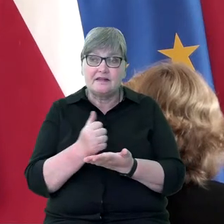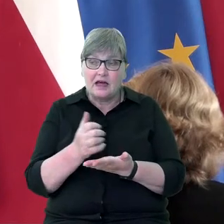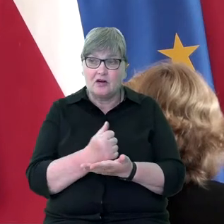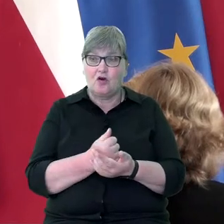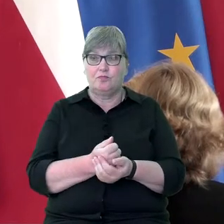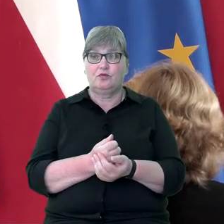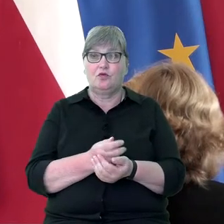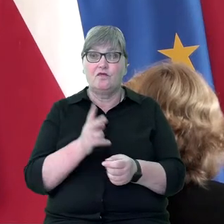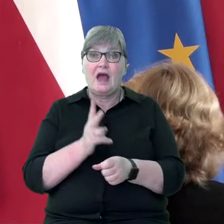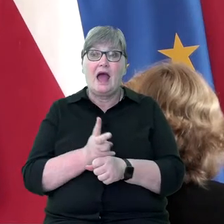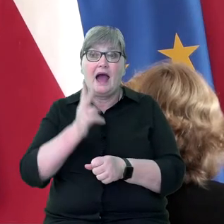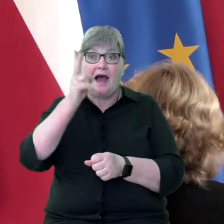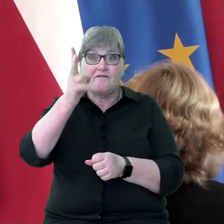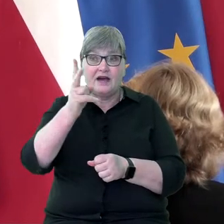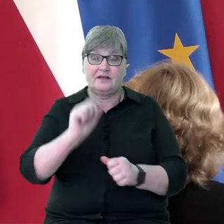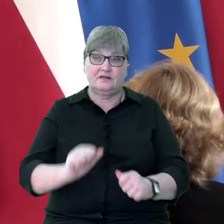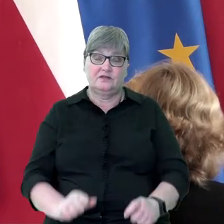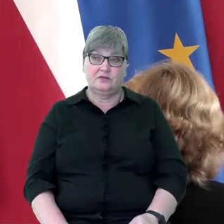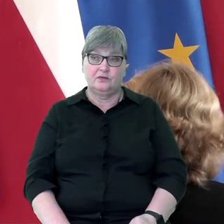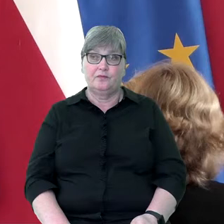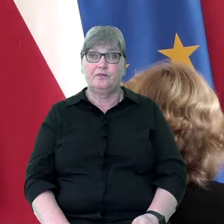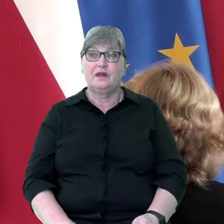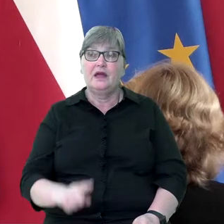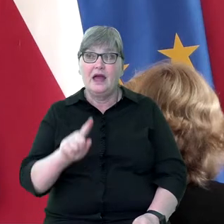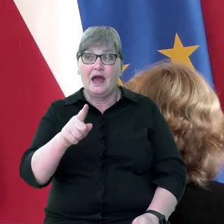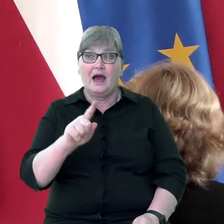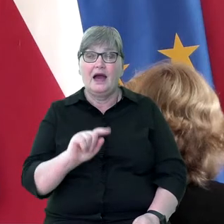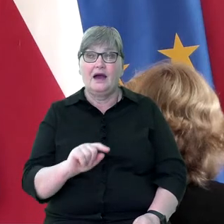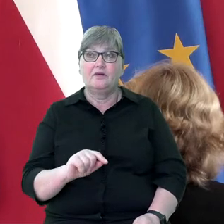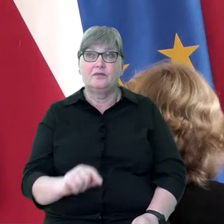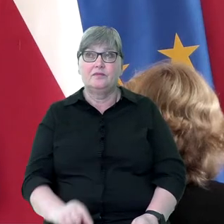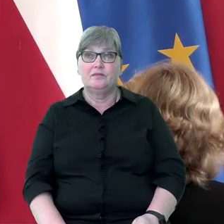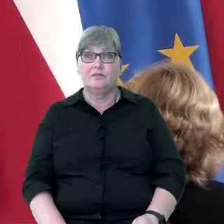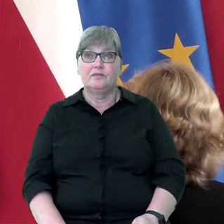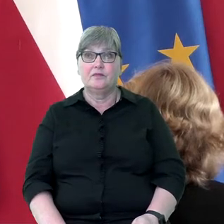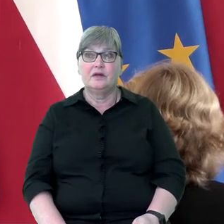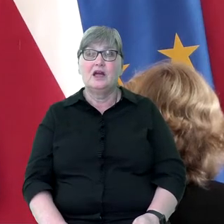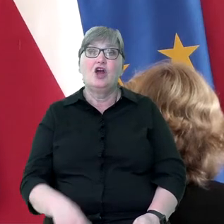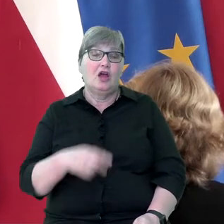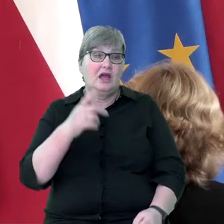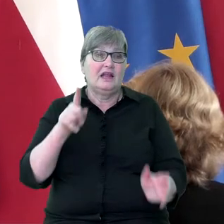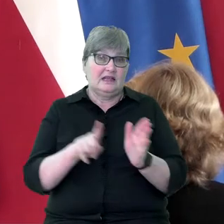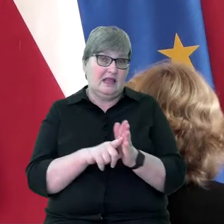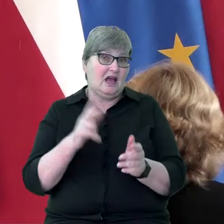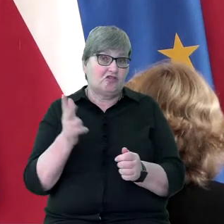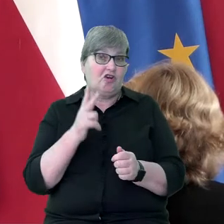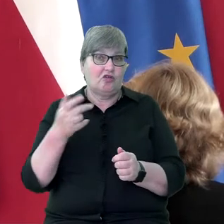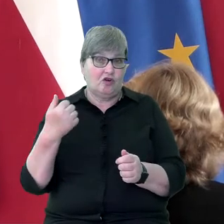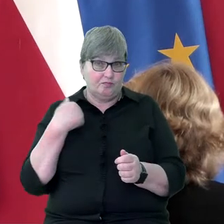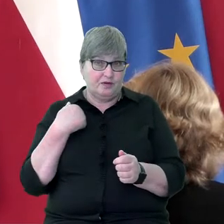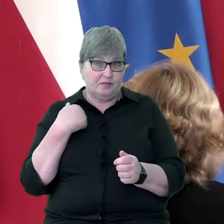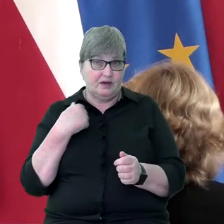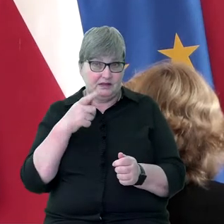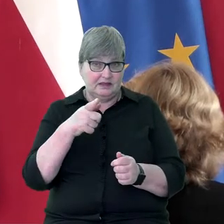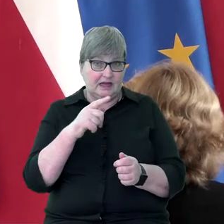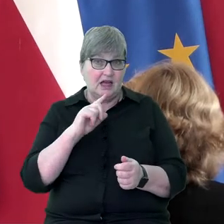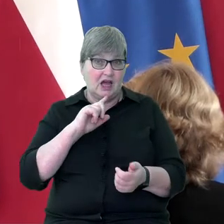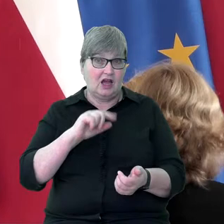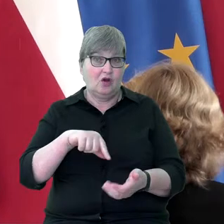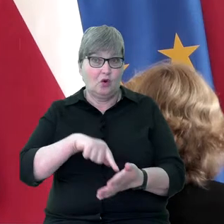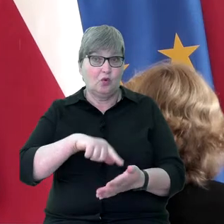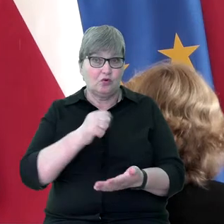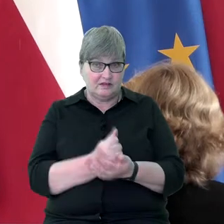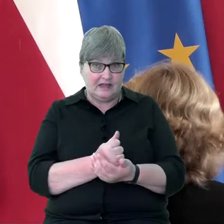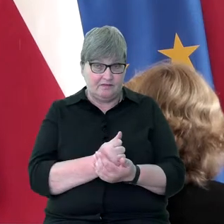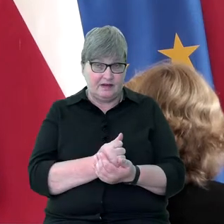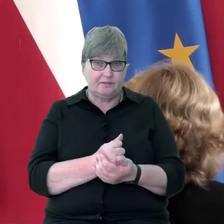Przedmiotem ustawy o Państwowej Służbie Cywilnej byli wszyscy funkcjonariusze administracji państwowej zwani Korpusem